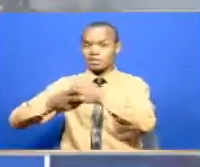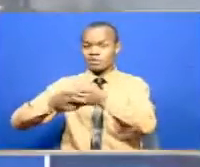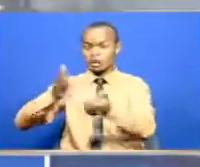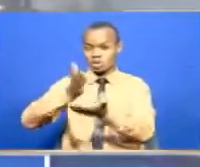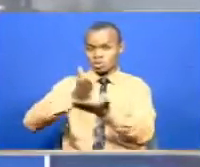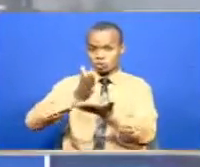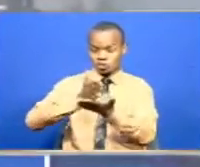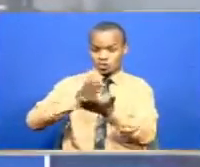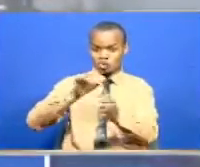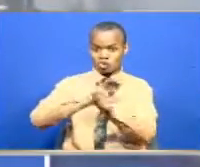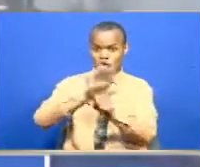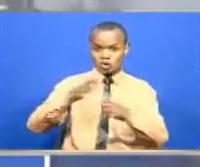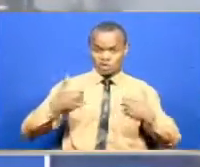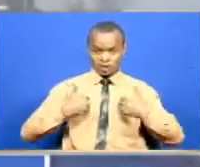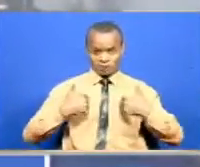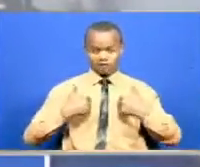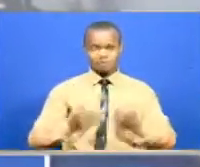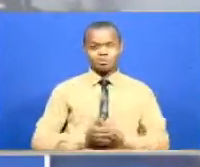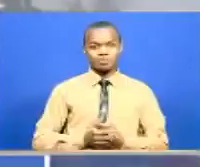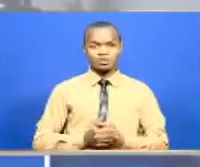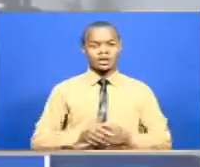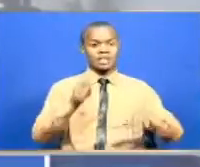na virusi hivyo kutoka kwa sampuli